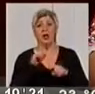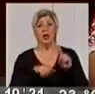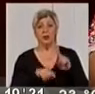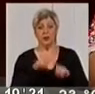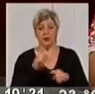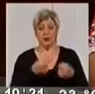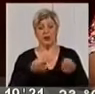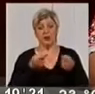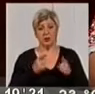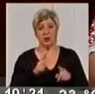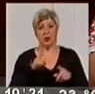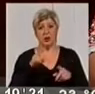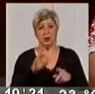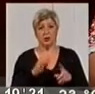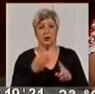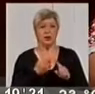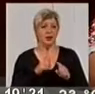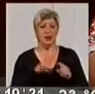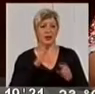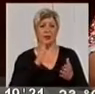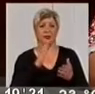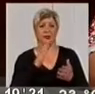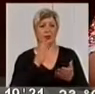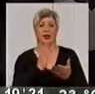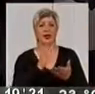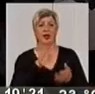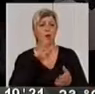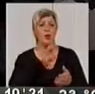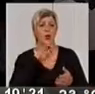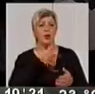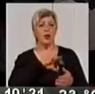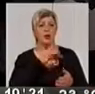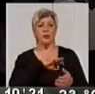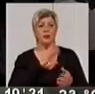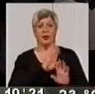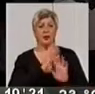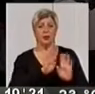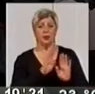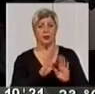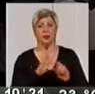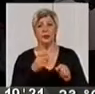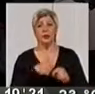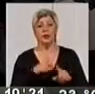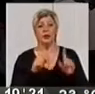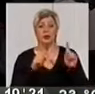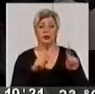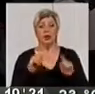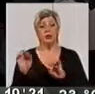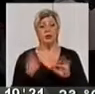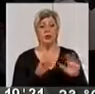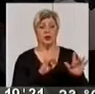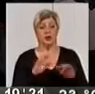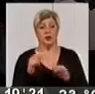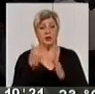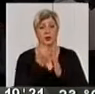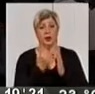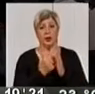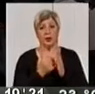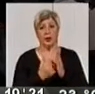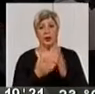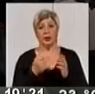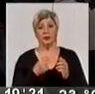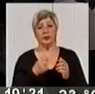відносяться діти до пільгових категорій, вони звертаються за місцем роботи, і там теж певні діють програми, придбавають